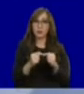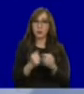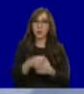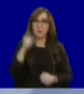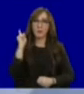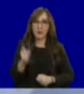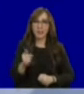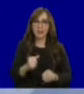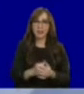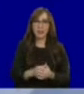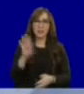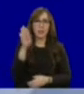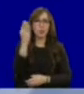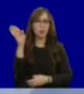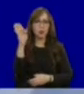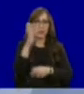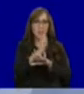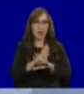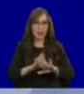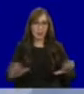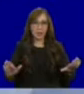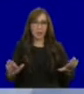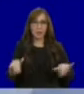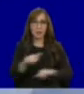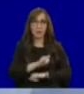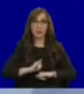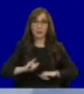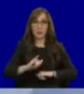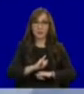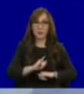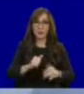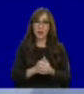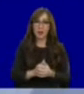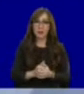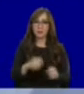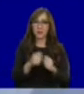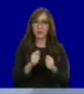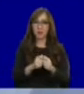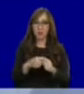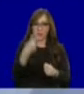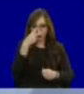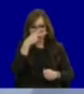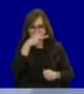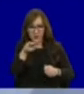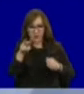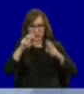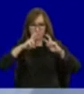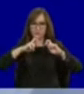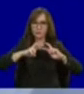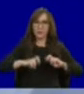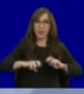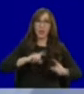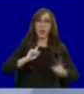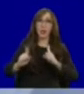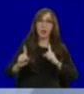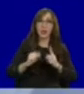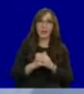transportasi yang aman, dan bersama Satgas melakukan testing dan tracing jika ada warga satuan pendidikan yang bergejala